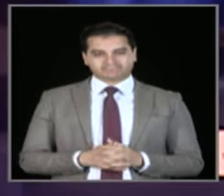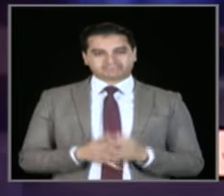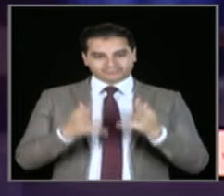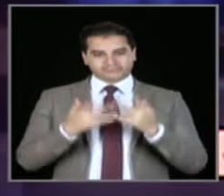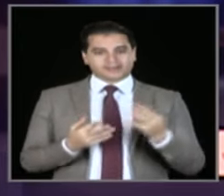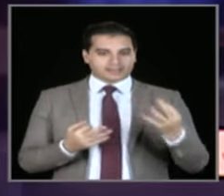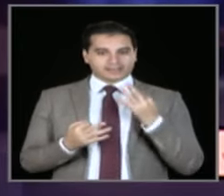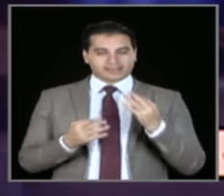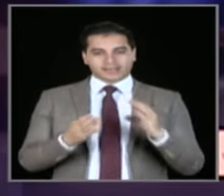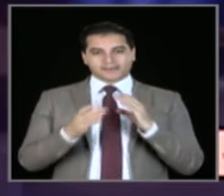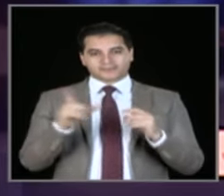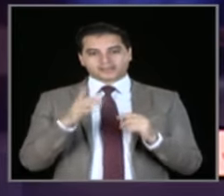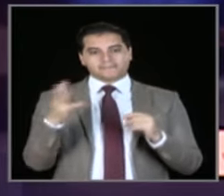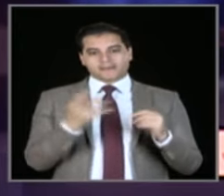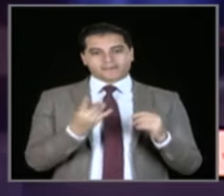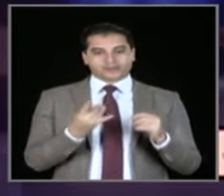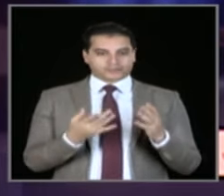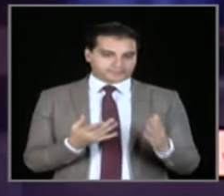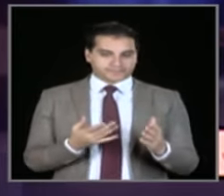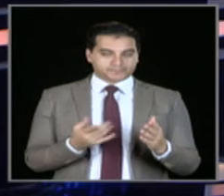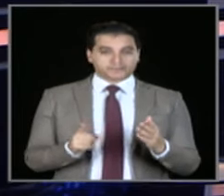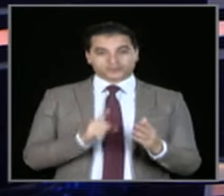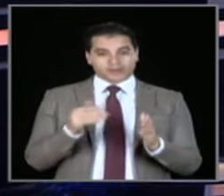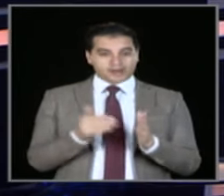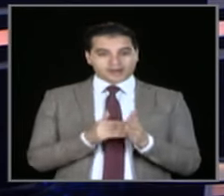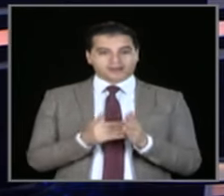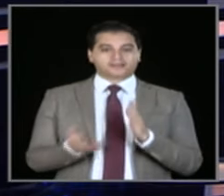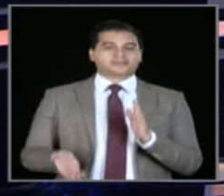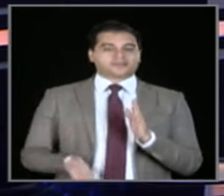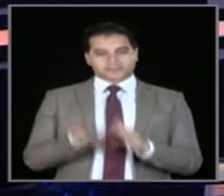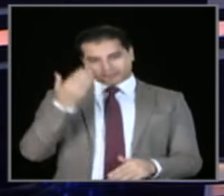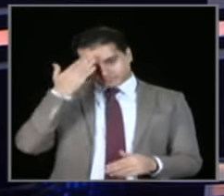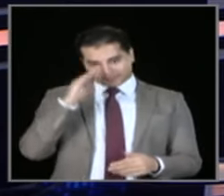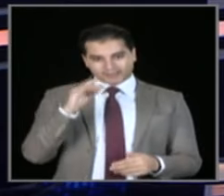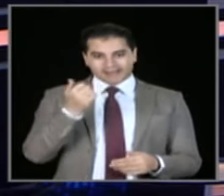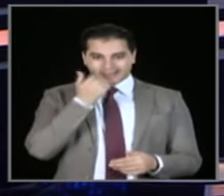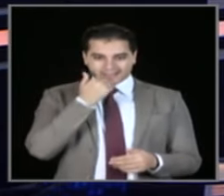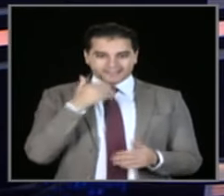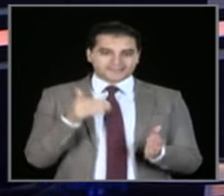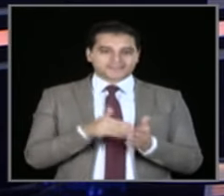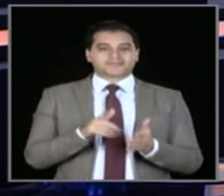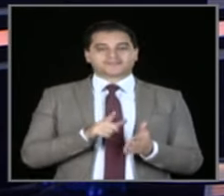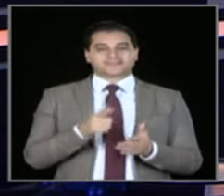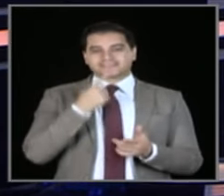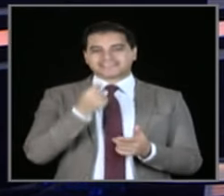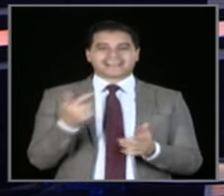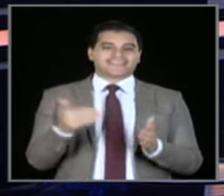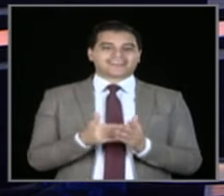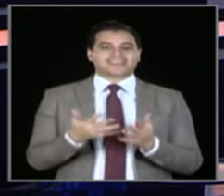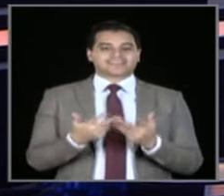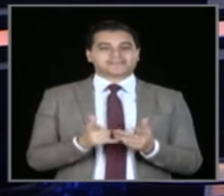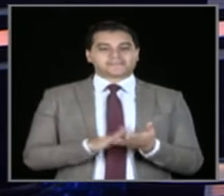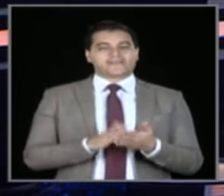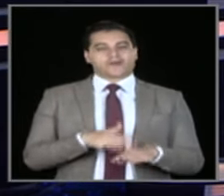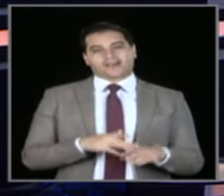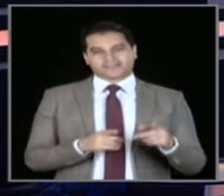كده 3 إجابات صح من 10. سؤال أخراني خطفتيه وقلتي الأهلي في آخر ثانية، برافو